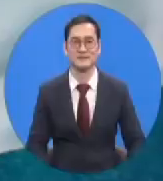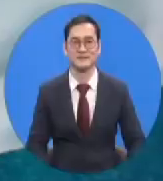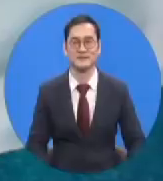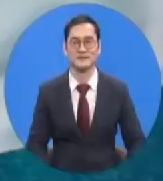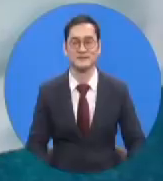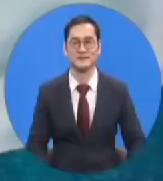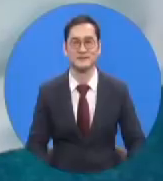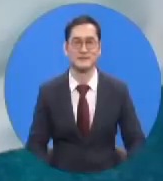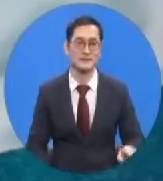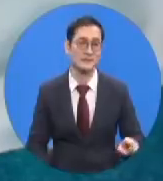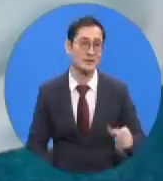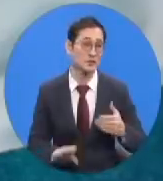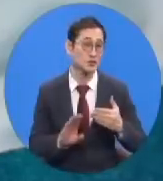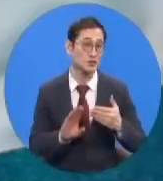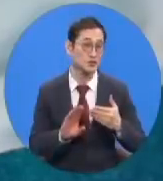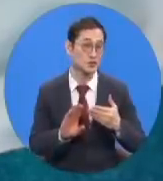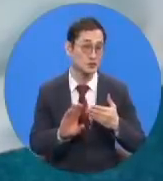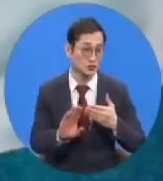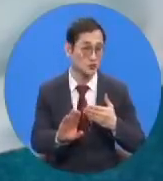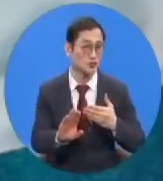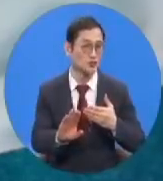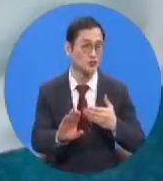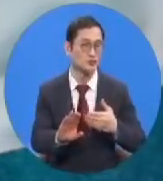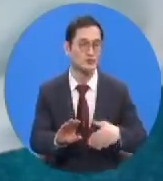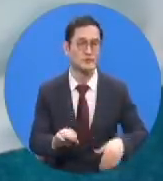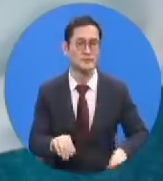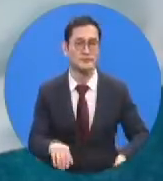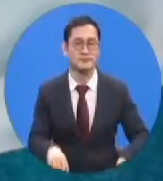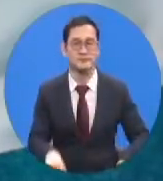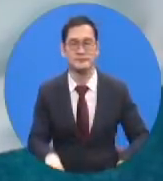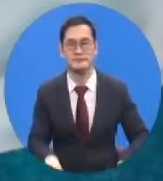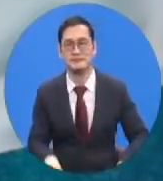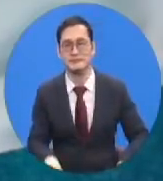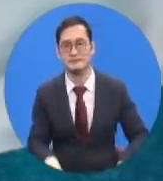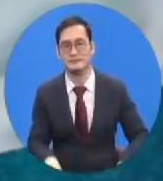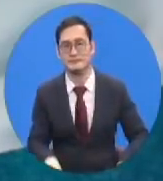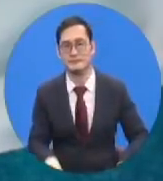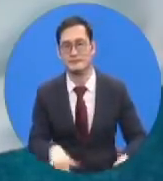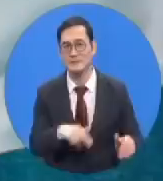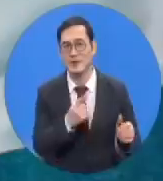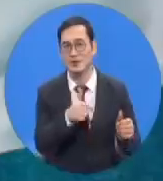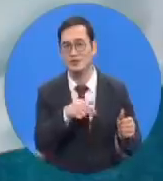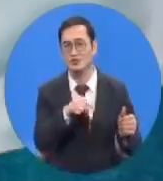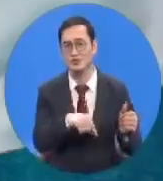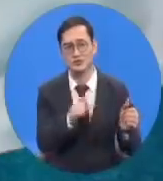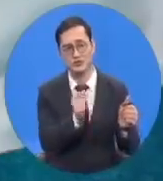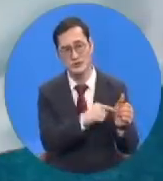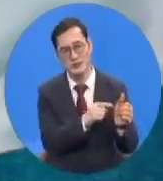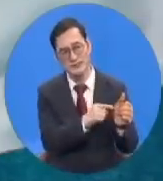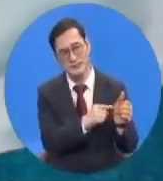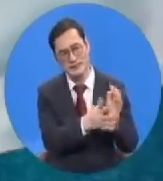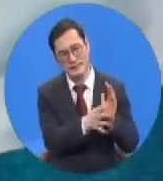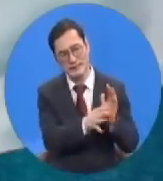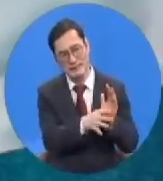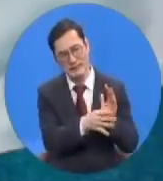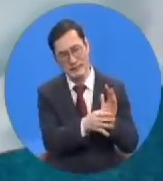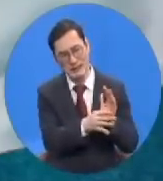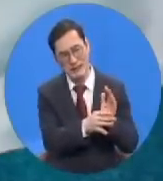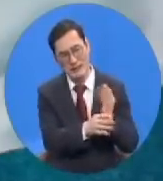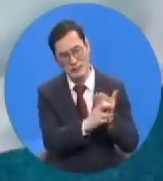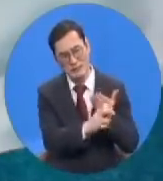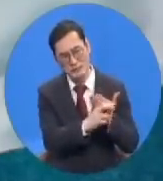이후에 조국 전 장관 사례를 직접 겪으면서 글쎄요, 이철희 전 의원은 생각이 좀 많이 달라졌을지